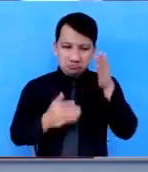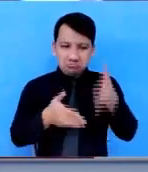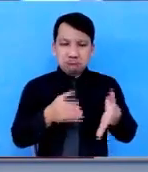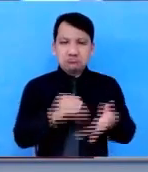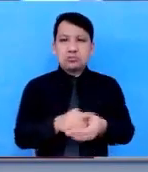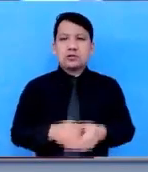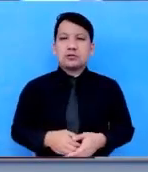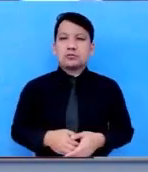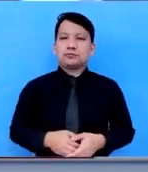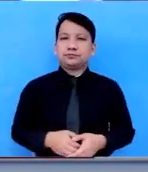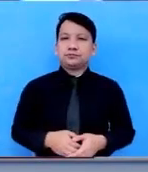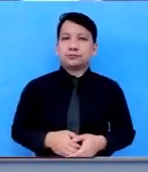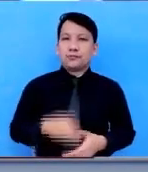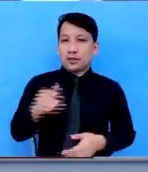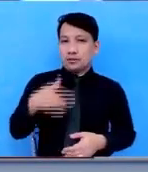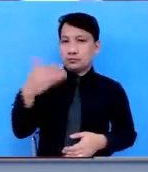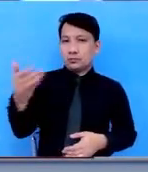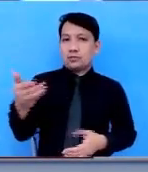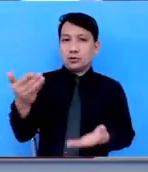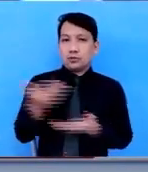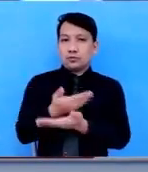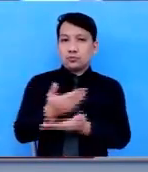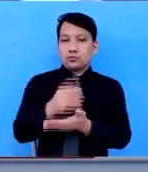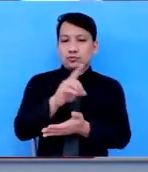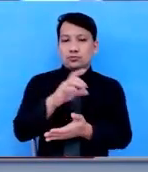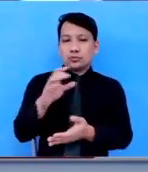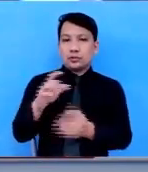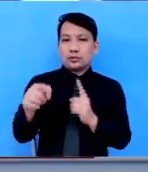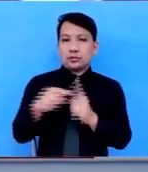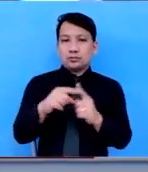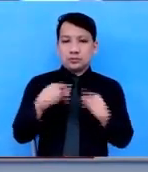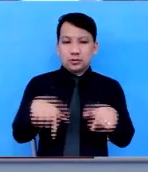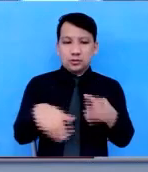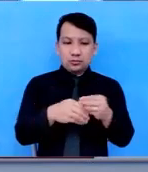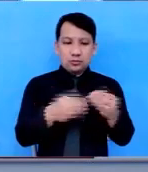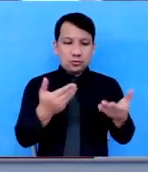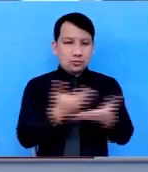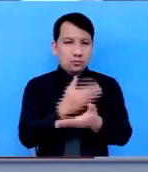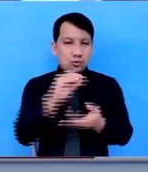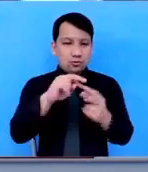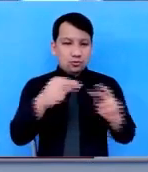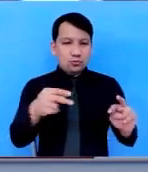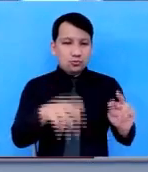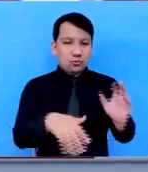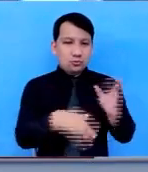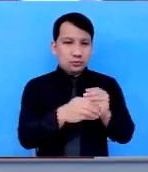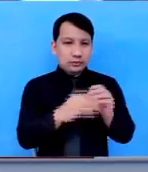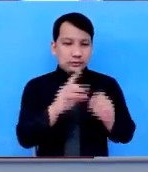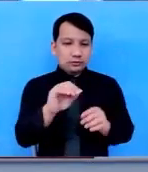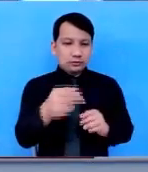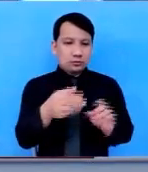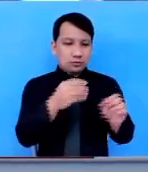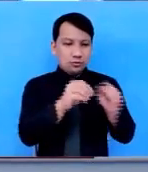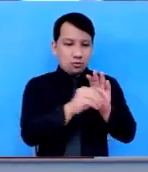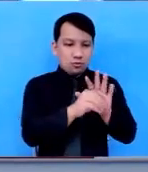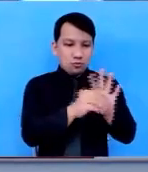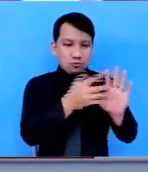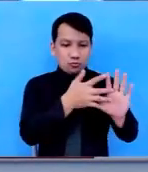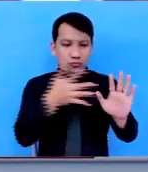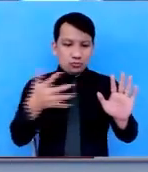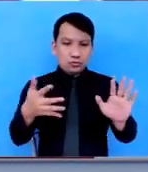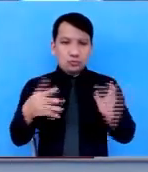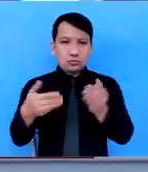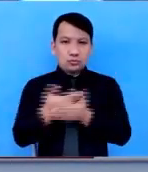Mahigit 100 mga bagong kaso ng Omicron subvariants ang natukoy ng DOH. Sa gitna yan ang tumataas na bilang ng